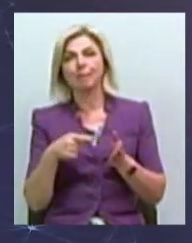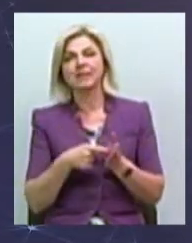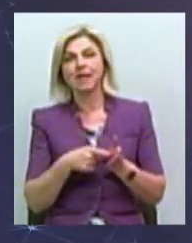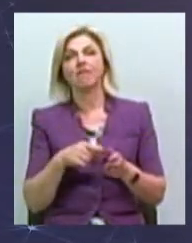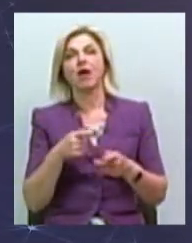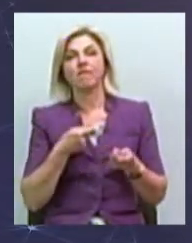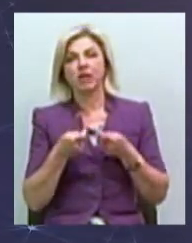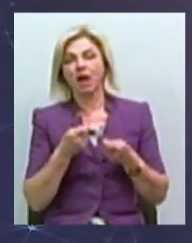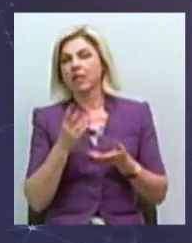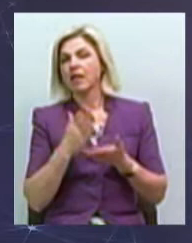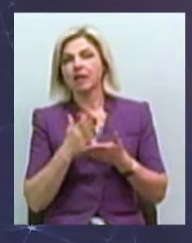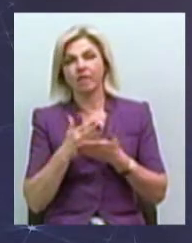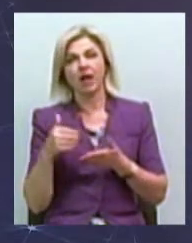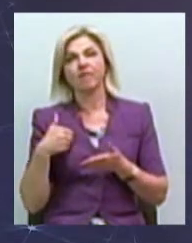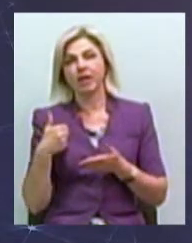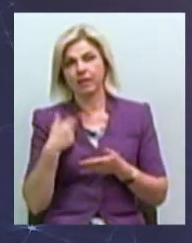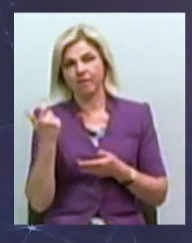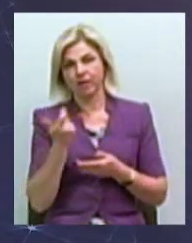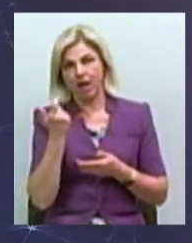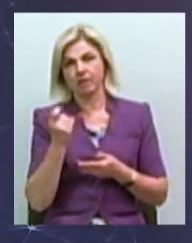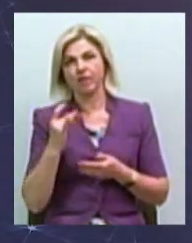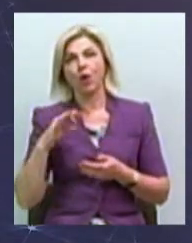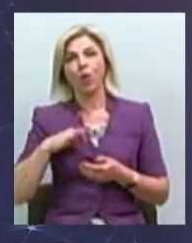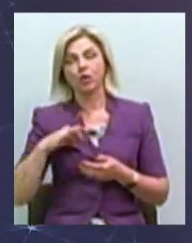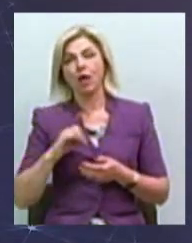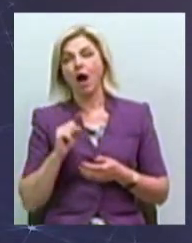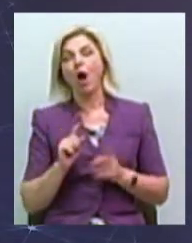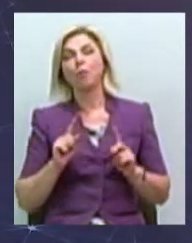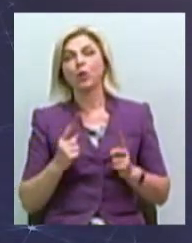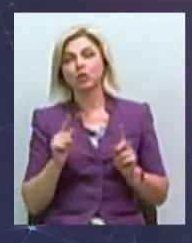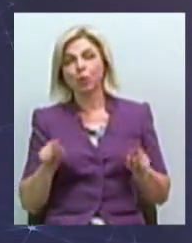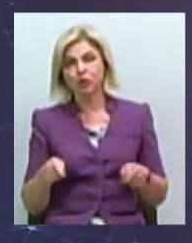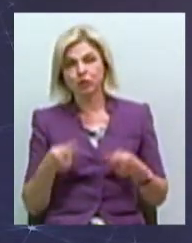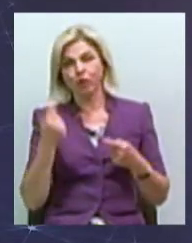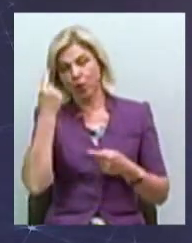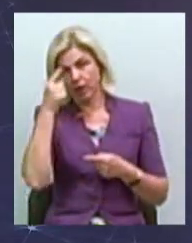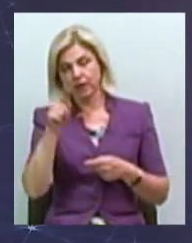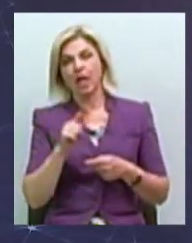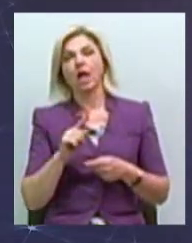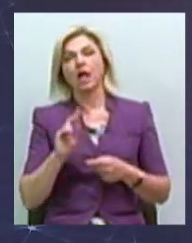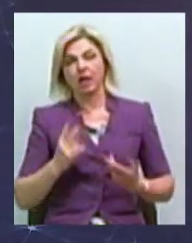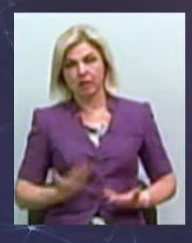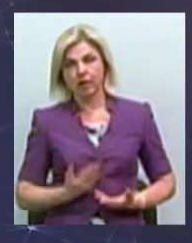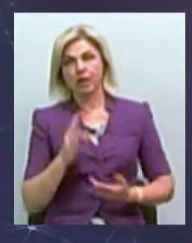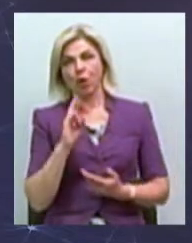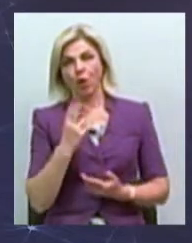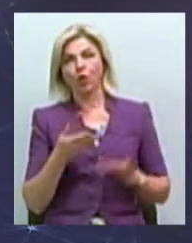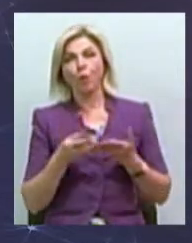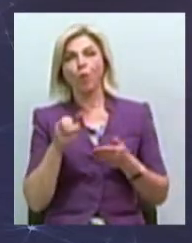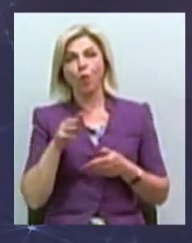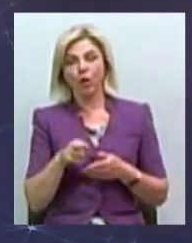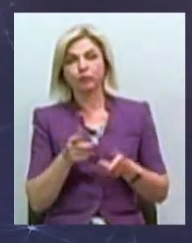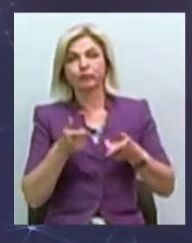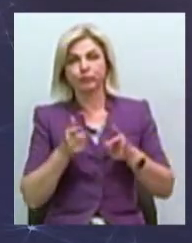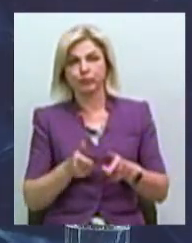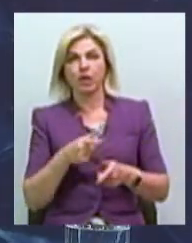не є ефективним власником та користувачем. А чому ідею створення комунального підприємства «Миколаївський порт» схвально сприйняли депутати, можна